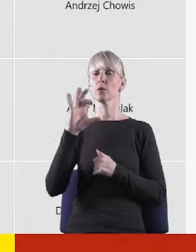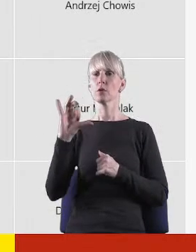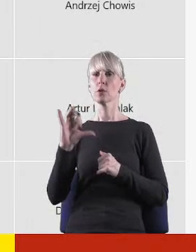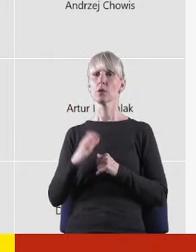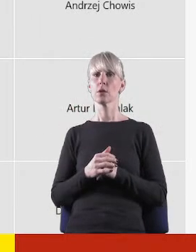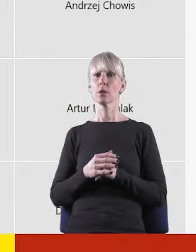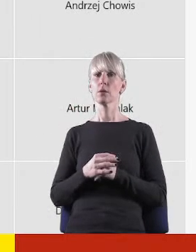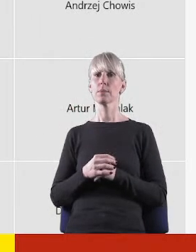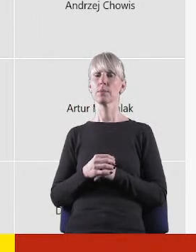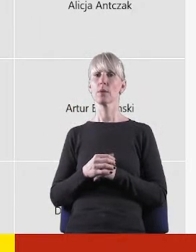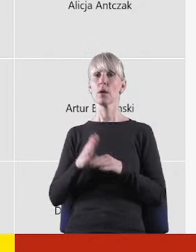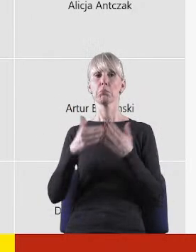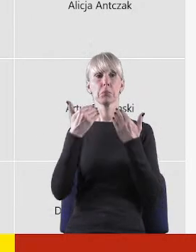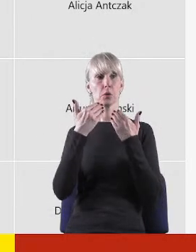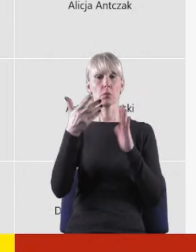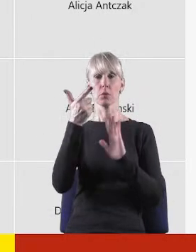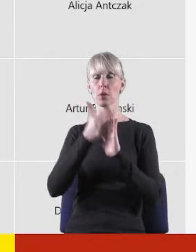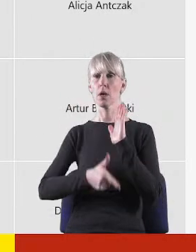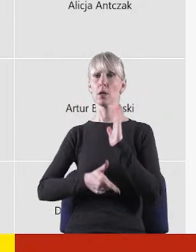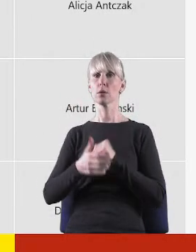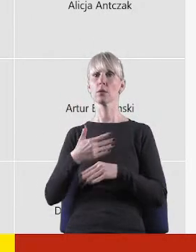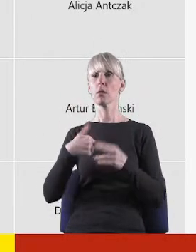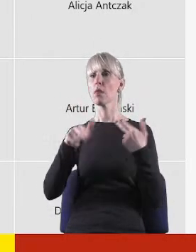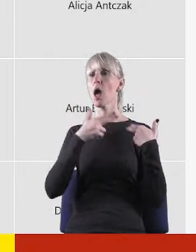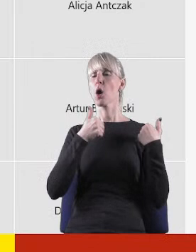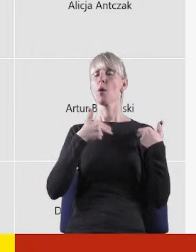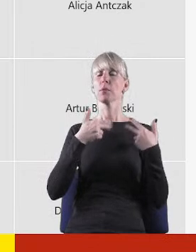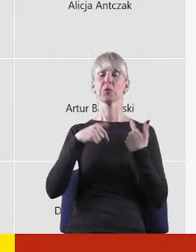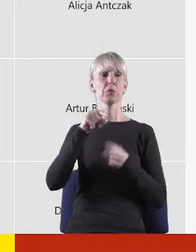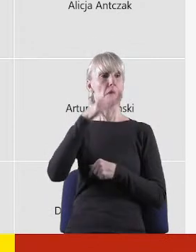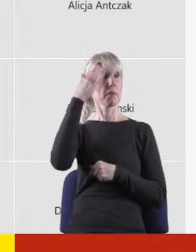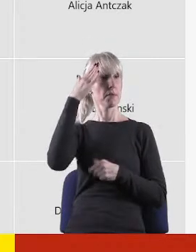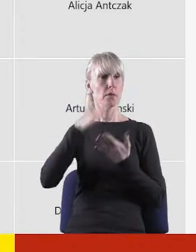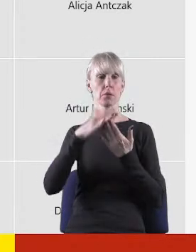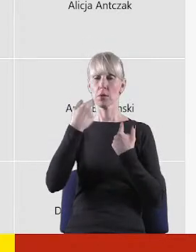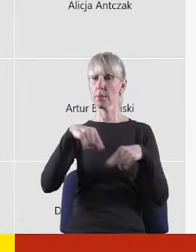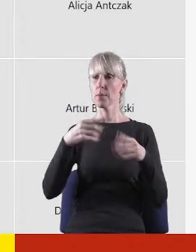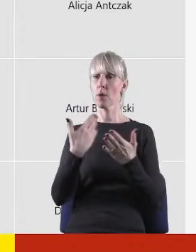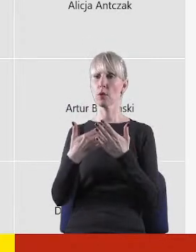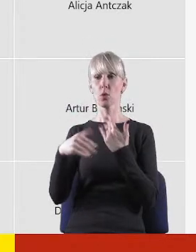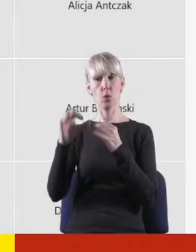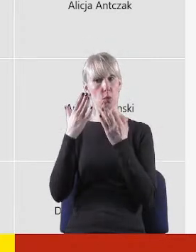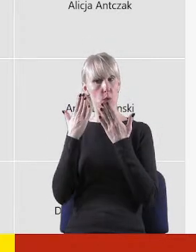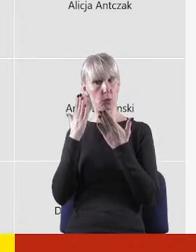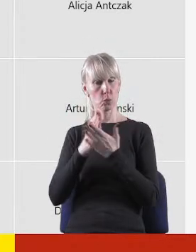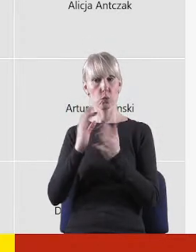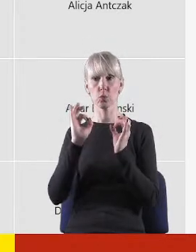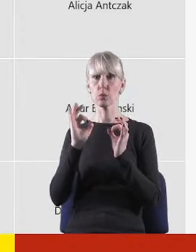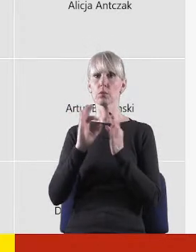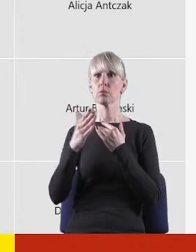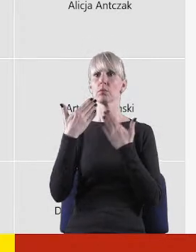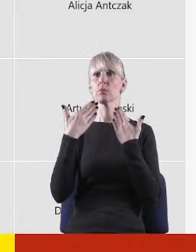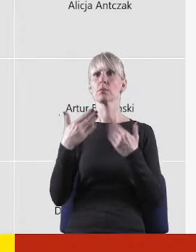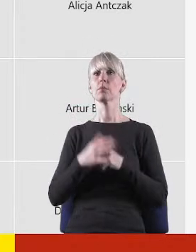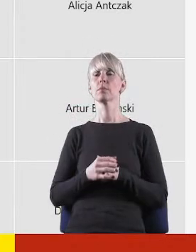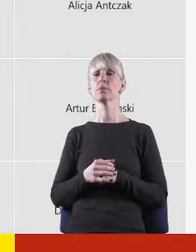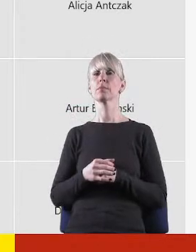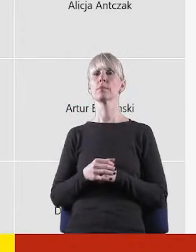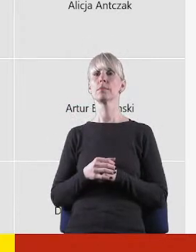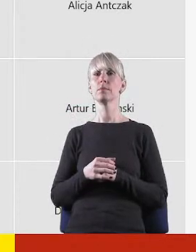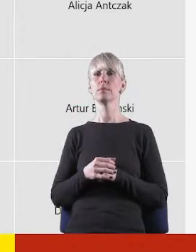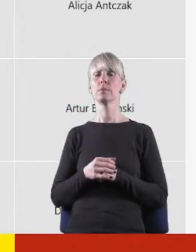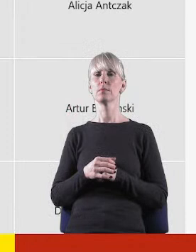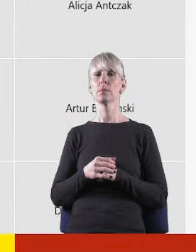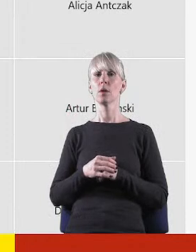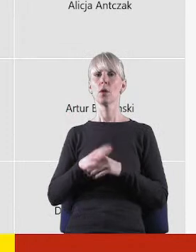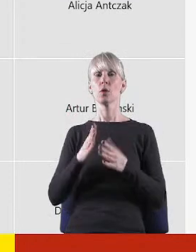Dziękuję za tą listę, bo rzeczywiście na komisji nie było tej wiedzy, a to już dużo mówi. Bardzo dziękuję za sprawność, panie skarbniku, tutaj, że to sporo